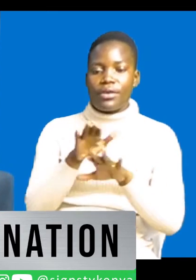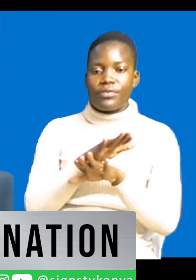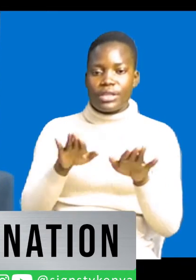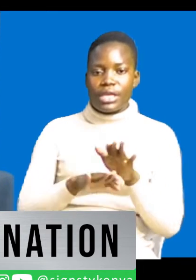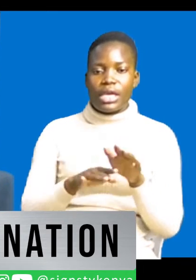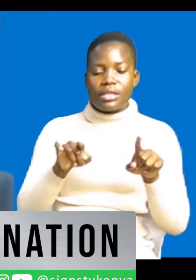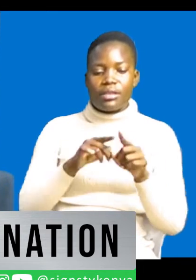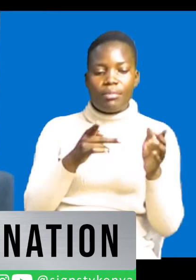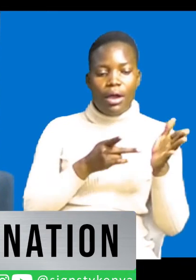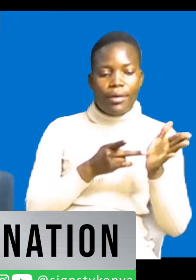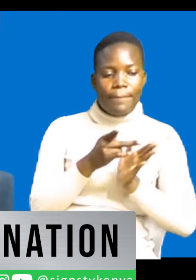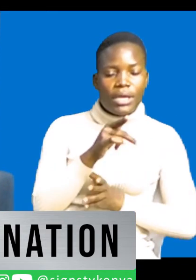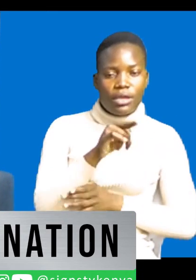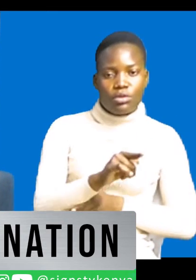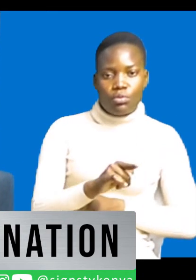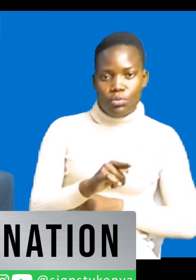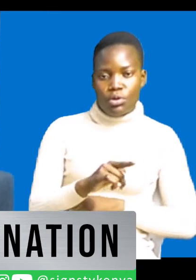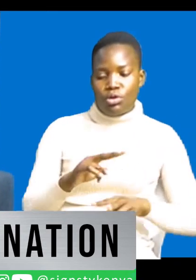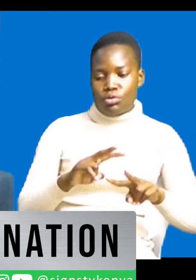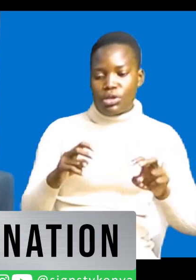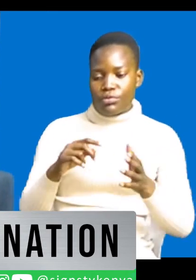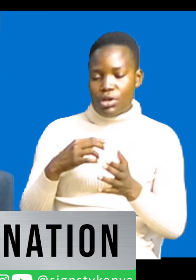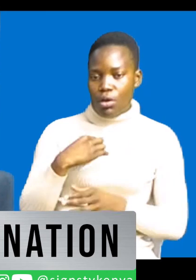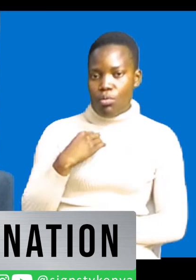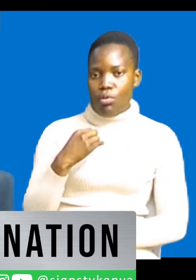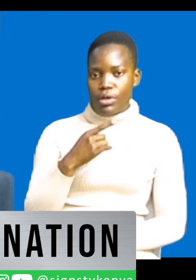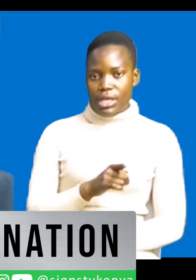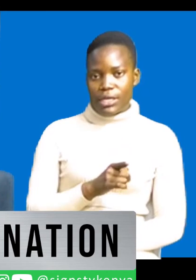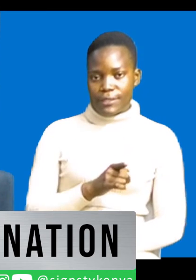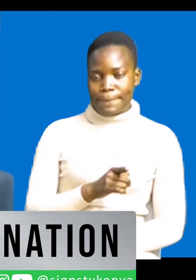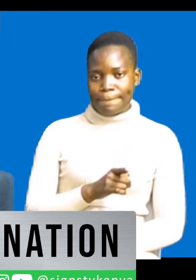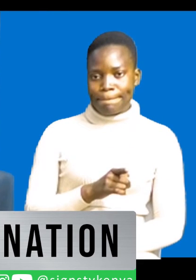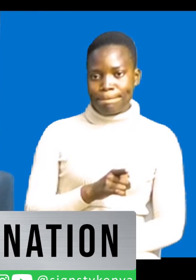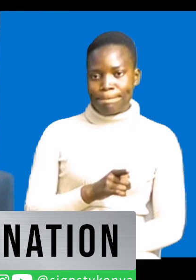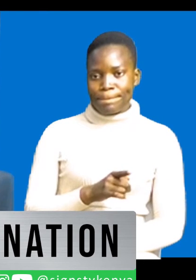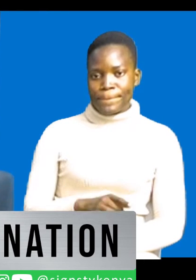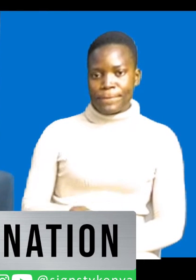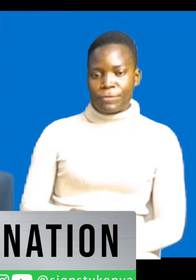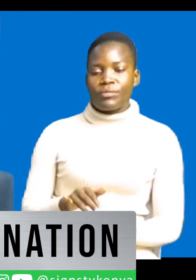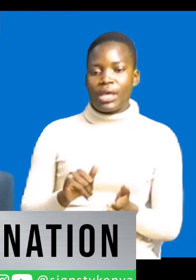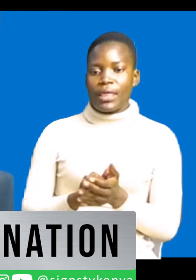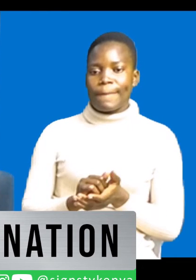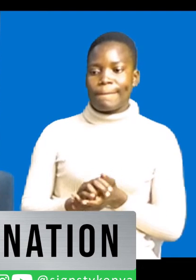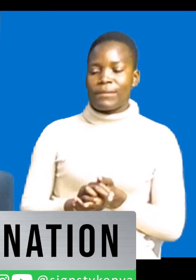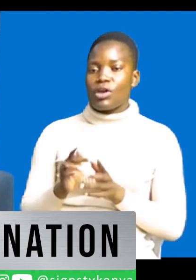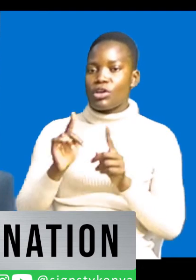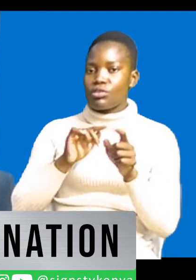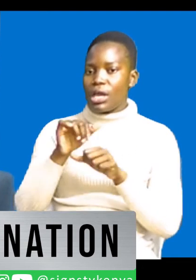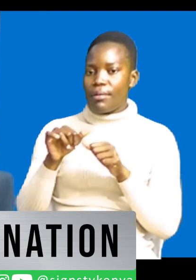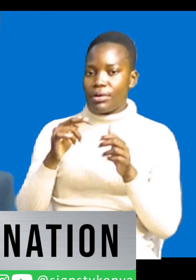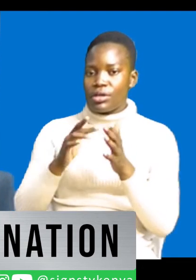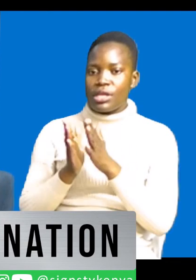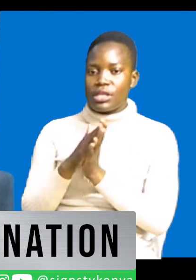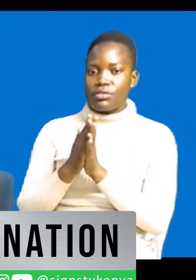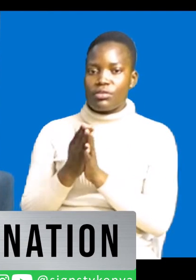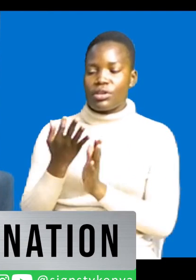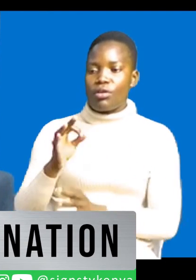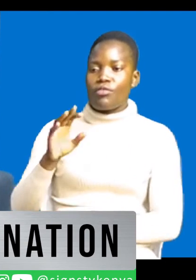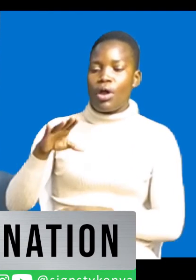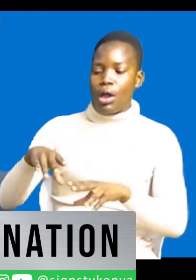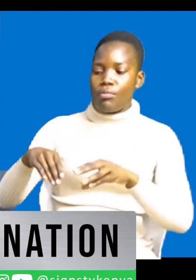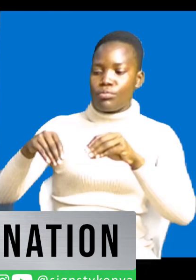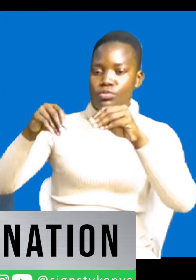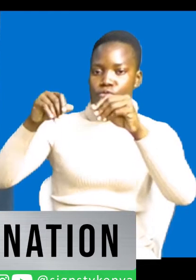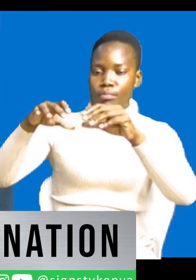mpaka nikulipe kunitafutia hizo nguo. Hivyo ndio ikaanza. Unaona sasa hapo tukaua. So are you talking about the story of Mtumba?